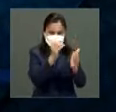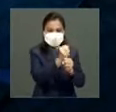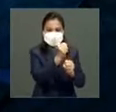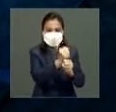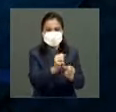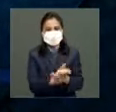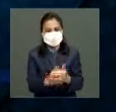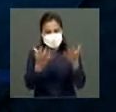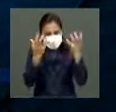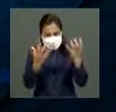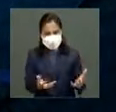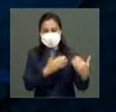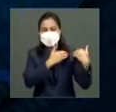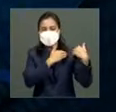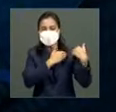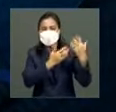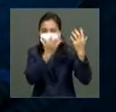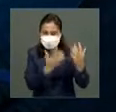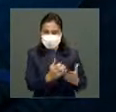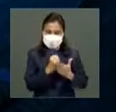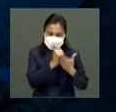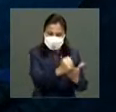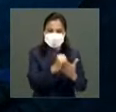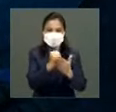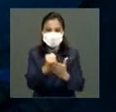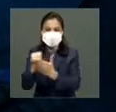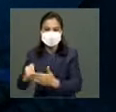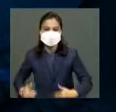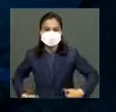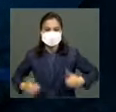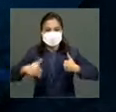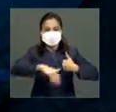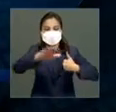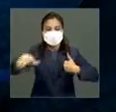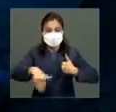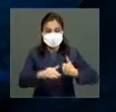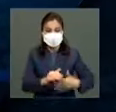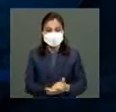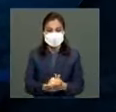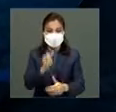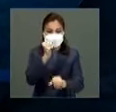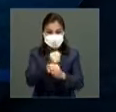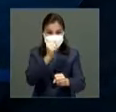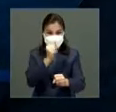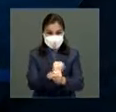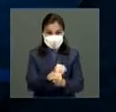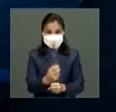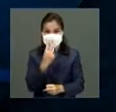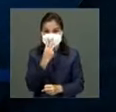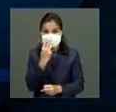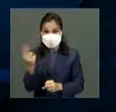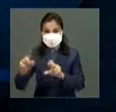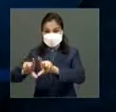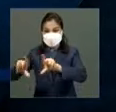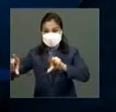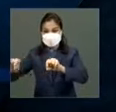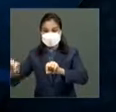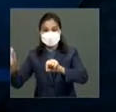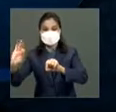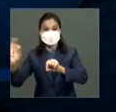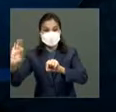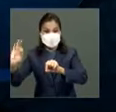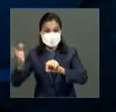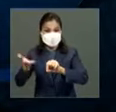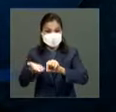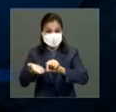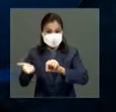ะช่วยชีวิตของทุกๆคนนะครับจะเห็นภาระงานอยู่ที่กล่องสีฟ้าขวามือข้างล่างเนี่ยน